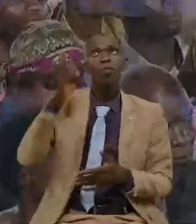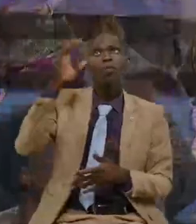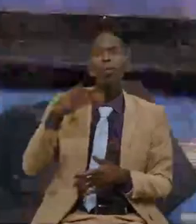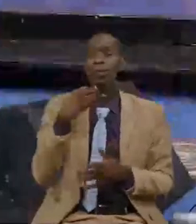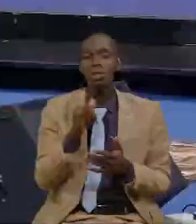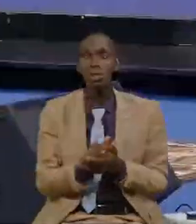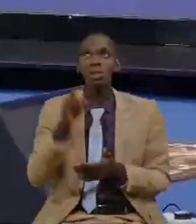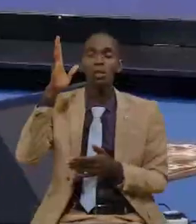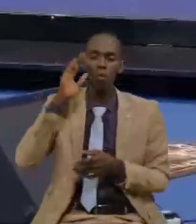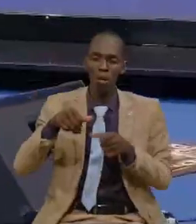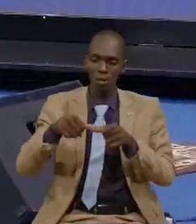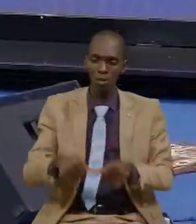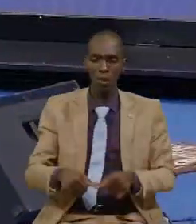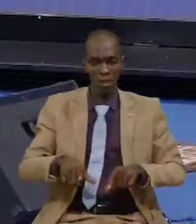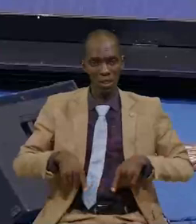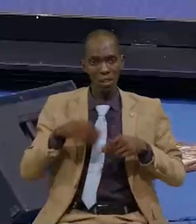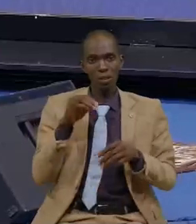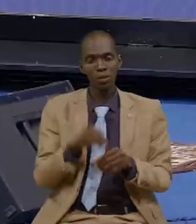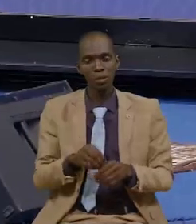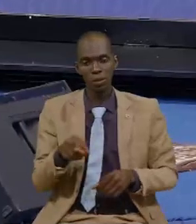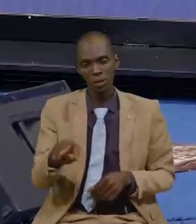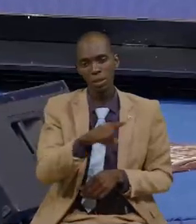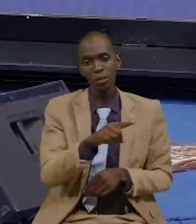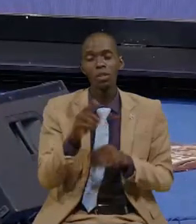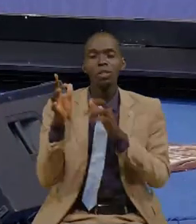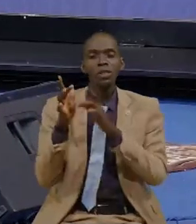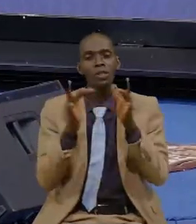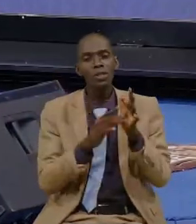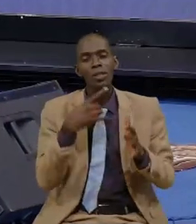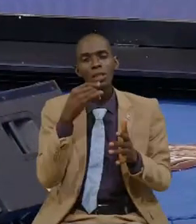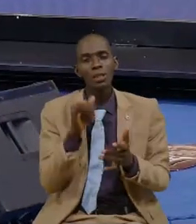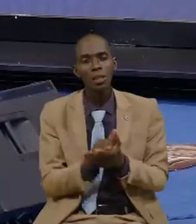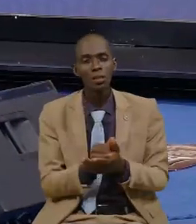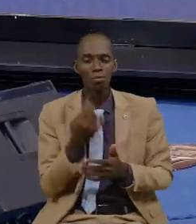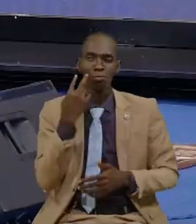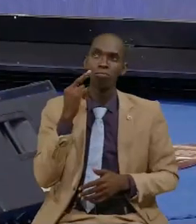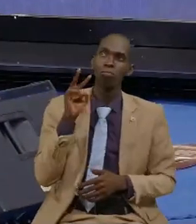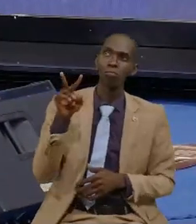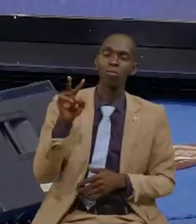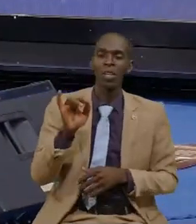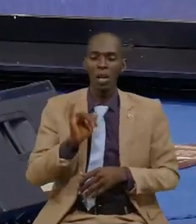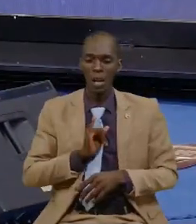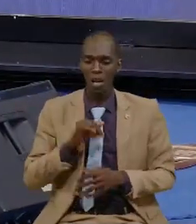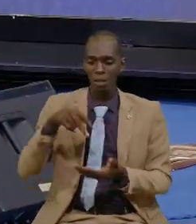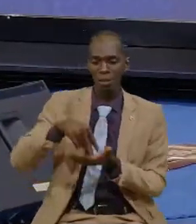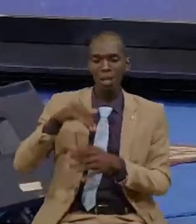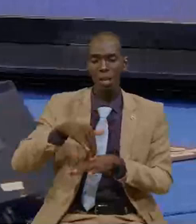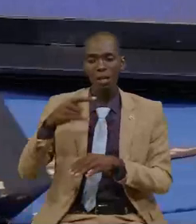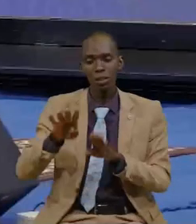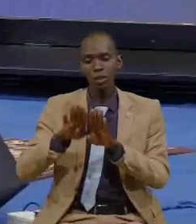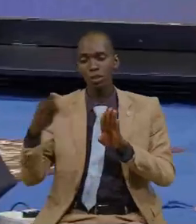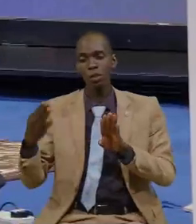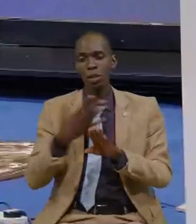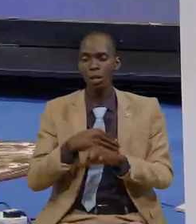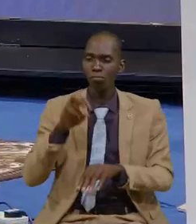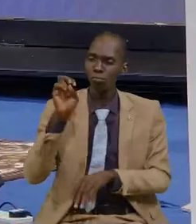Dieu a dit, j'habiterai en eux, c'est le Père ça. Jésus a dit, voici je me tiens à la porte